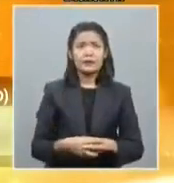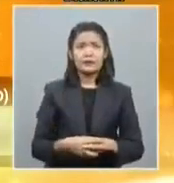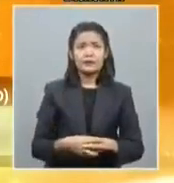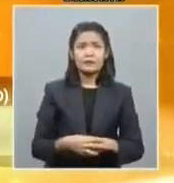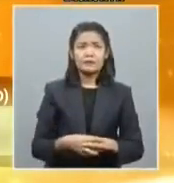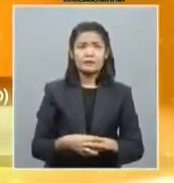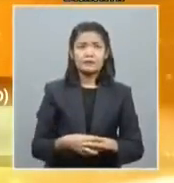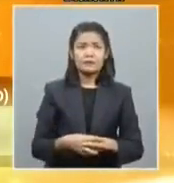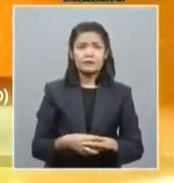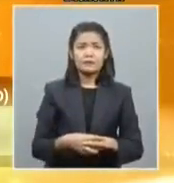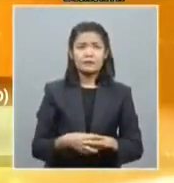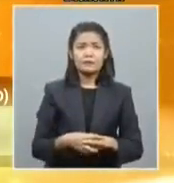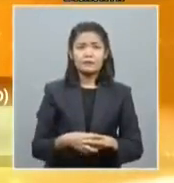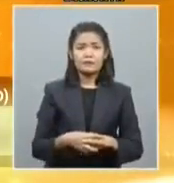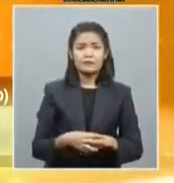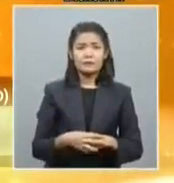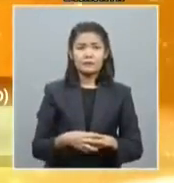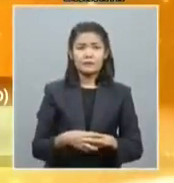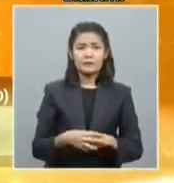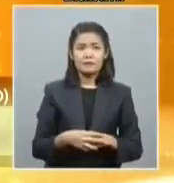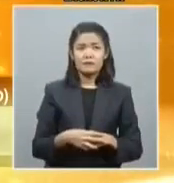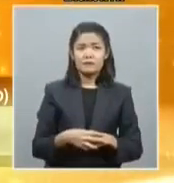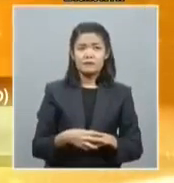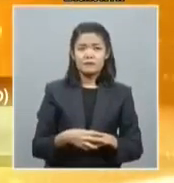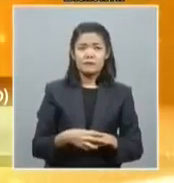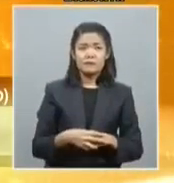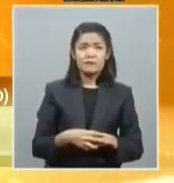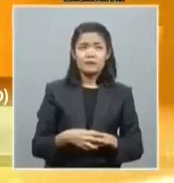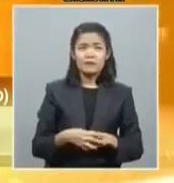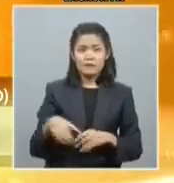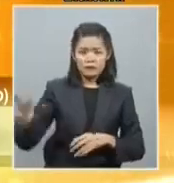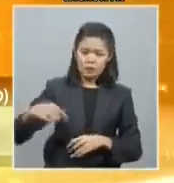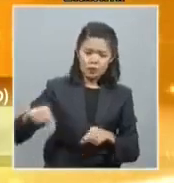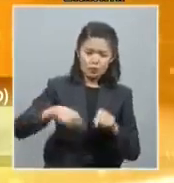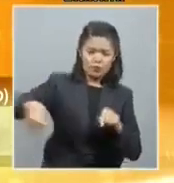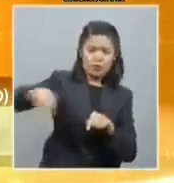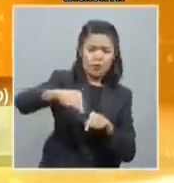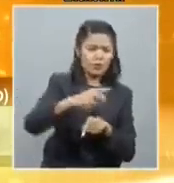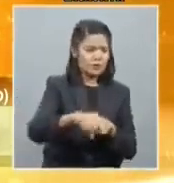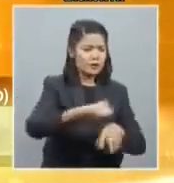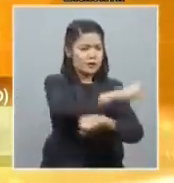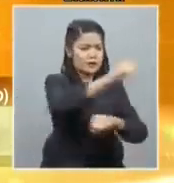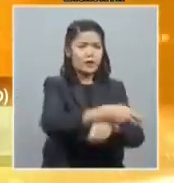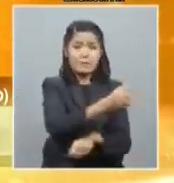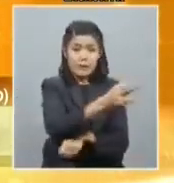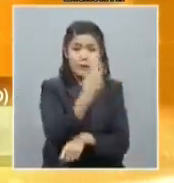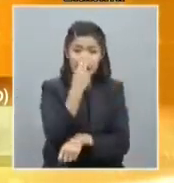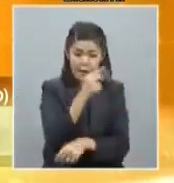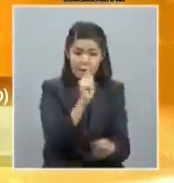นี่ระหว่างการเดินทางมาก็ตรงช่วงทางโค้งก่อนถึงสนามยิงปืนนะก็ได้เจอคุณ